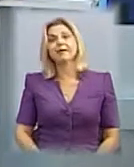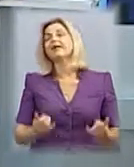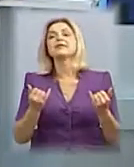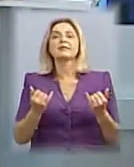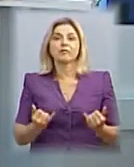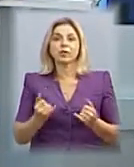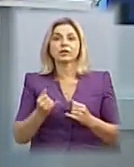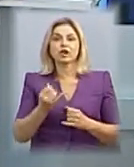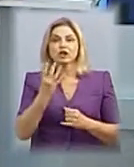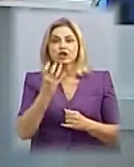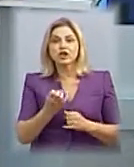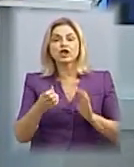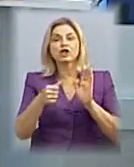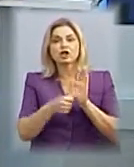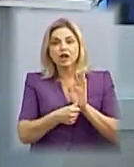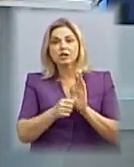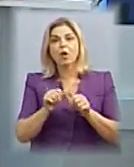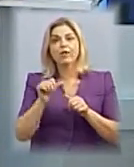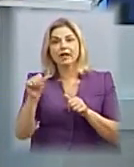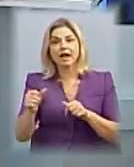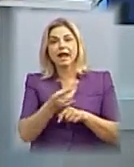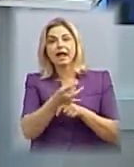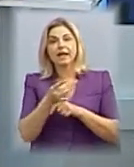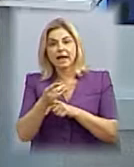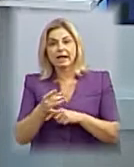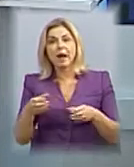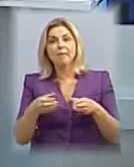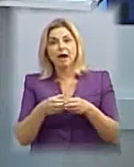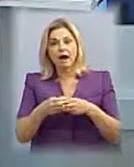Сьогодні у 406-й окремій артилерійській